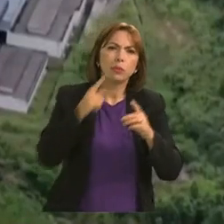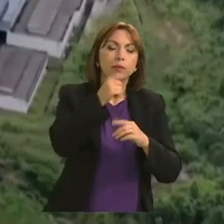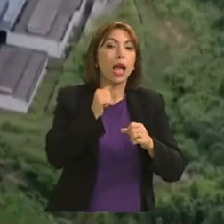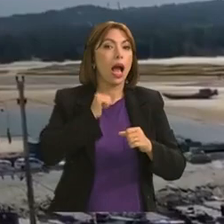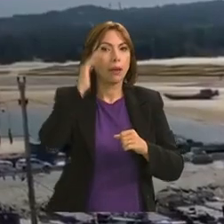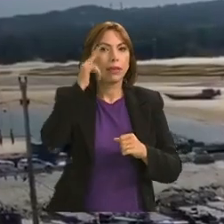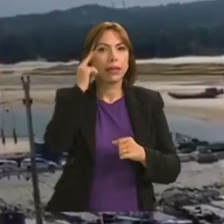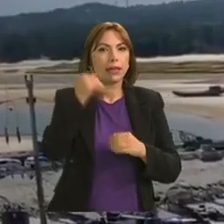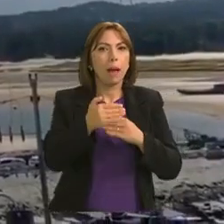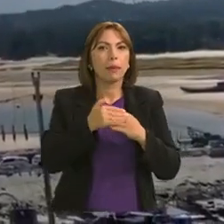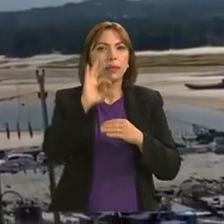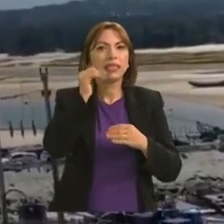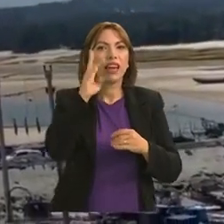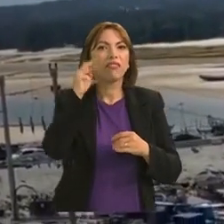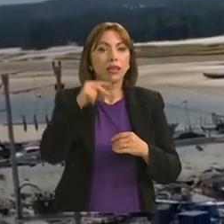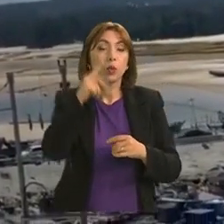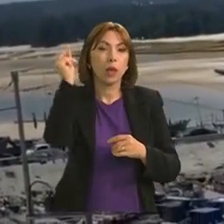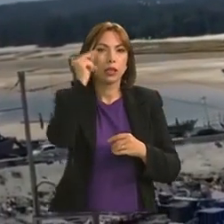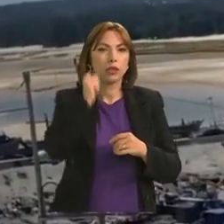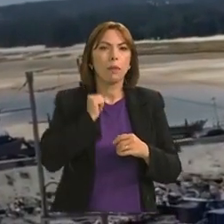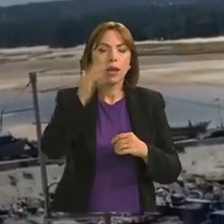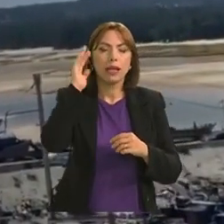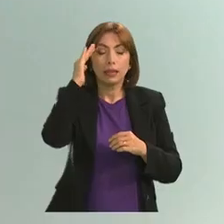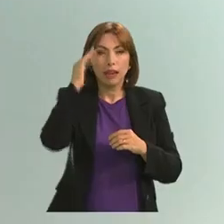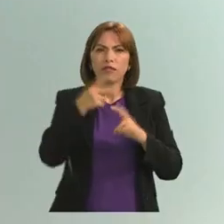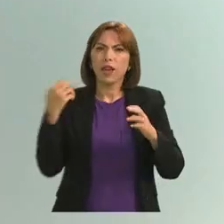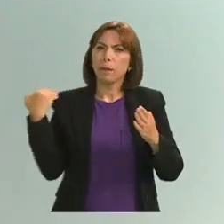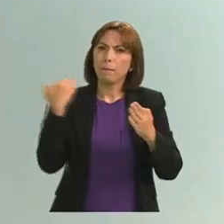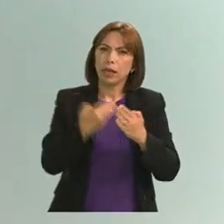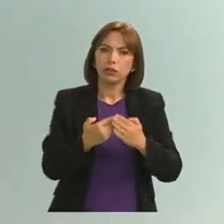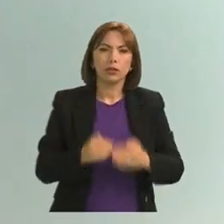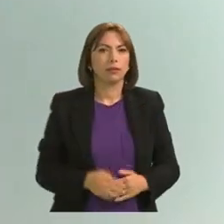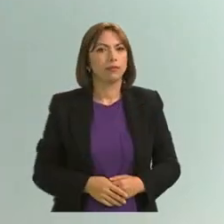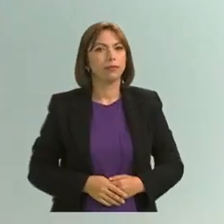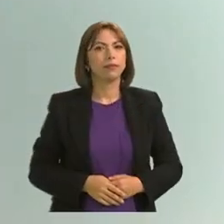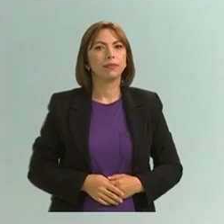armata chineză în apropiere de Taiwan într-un exercițiu militar fără precedent.